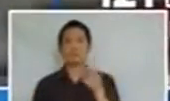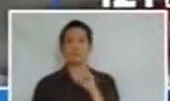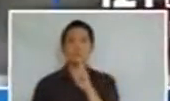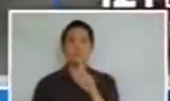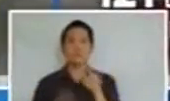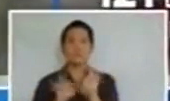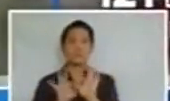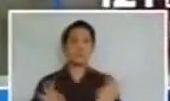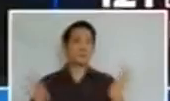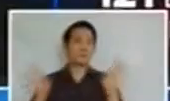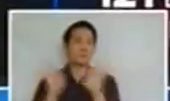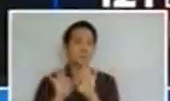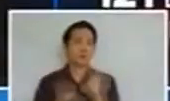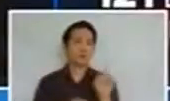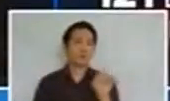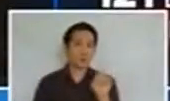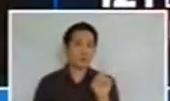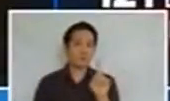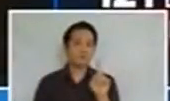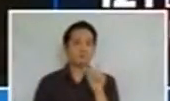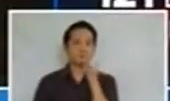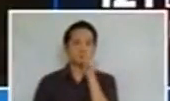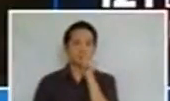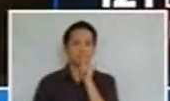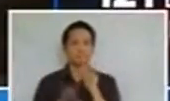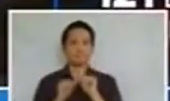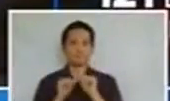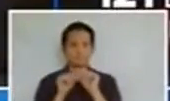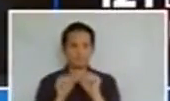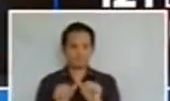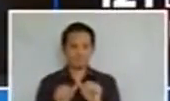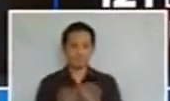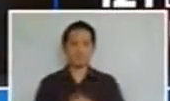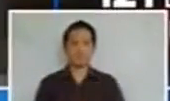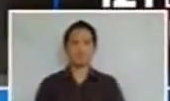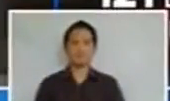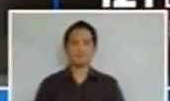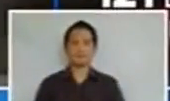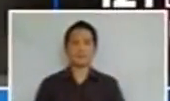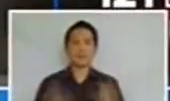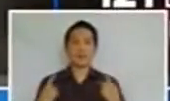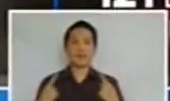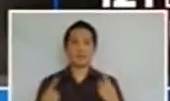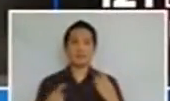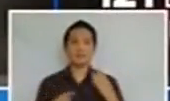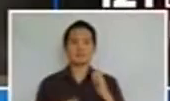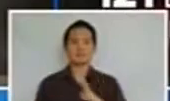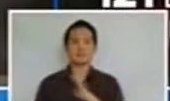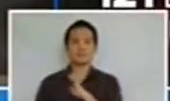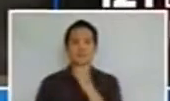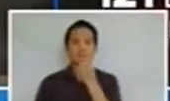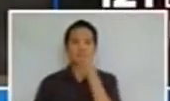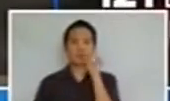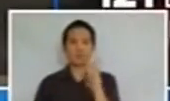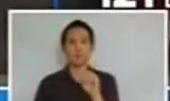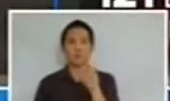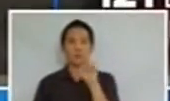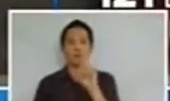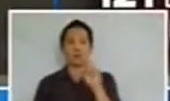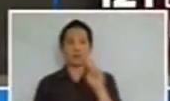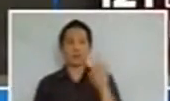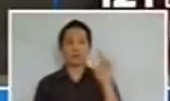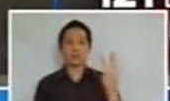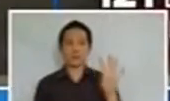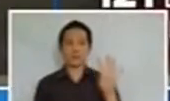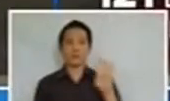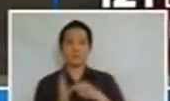pa. At dahil nais agarang tugunan ang mga pangangailangan ng ating mga stranded na kababayan, ipinagpaliban muna ang rollout ng